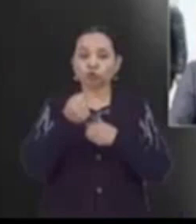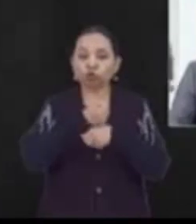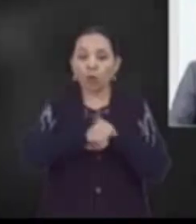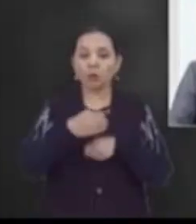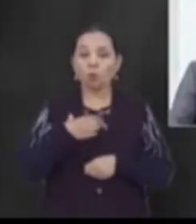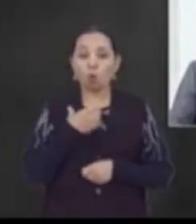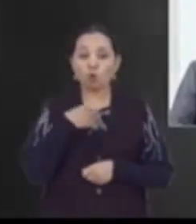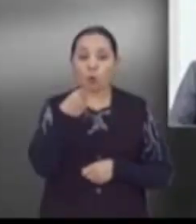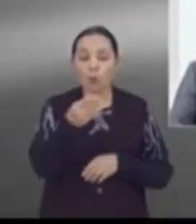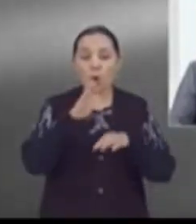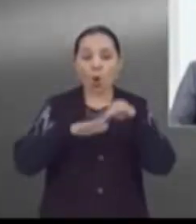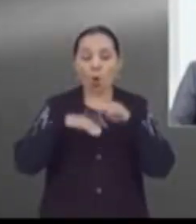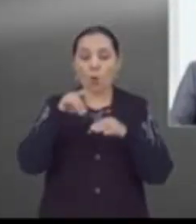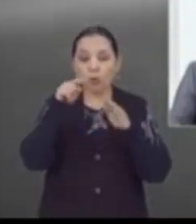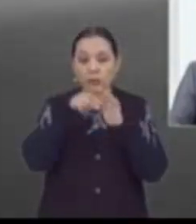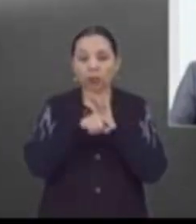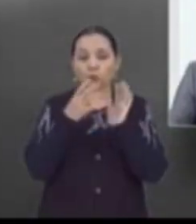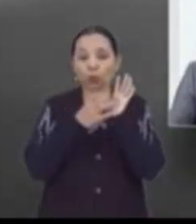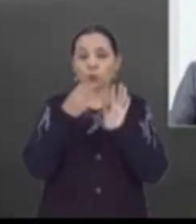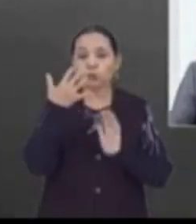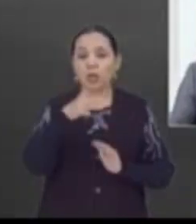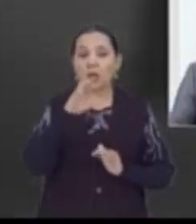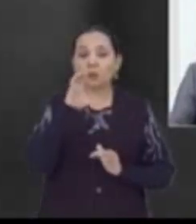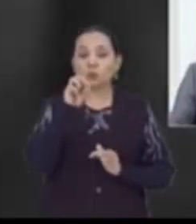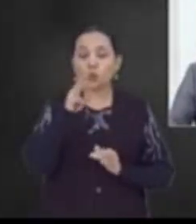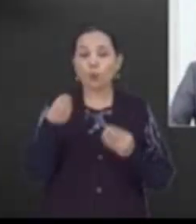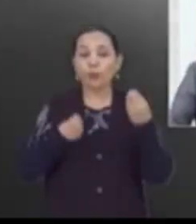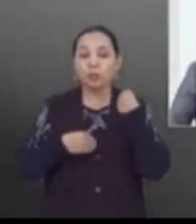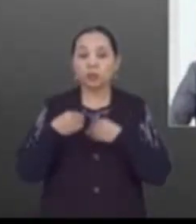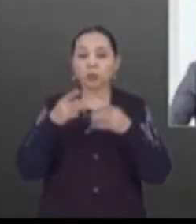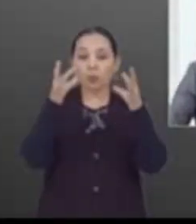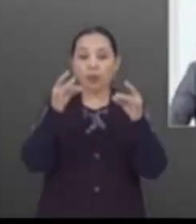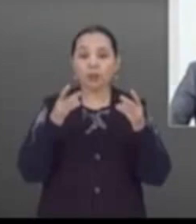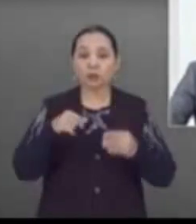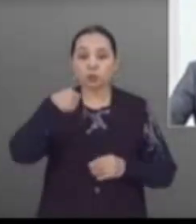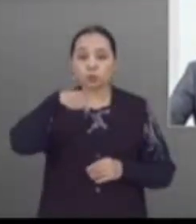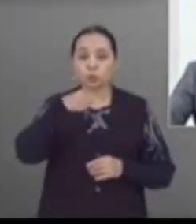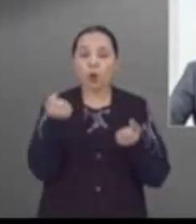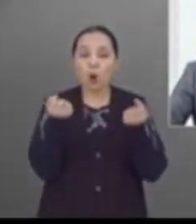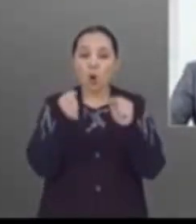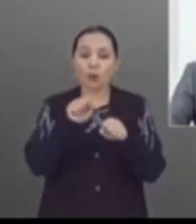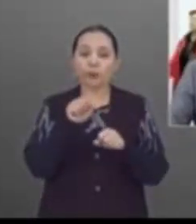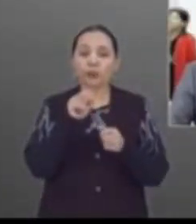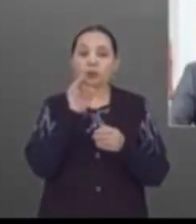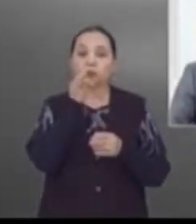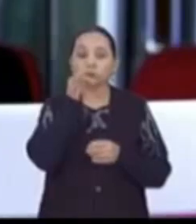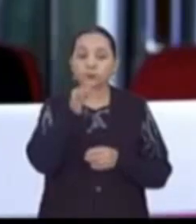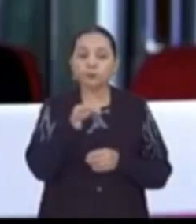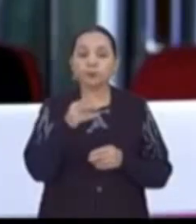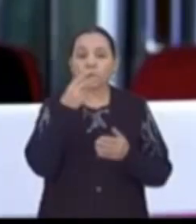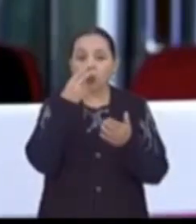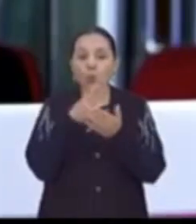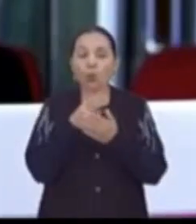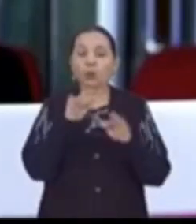qo'rqitib, qo'lidagi ichida 950 ming so'm puli va kiyim-kechaklari bo'lgan polietilen paketni olib ketganligini ma'lum qilgan.